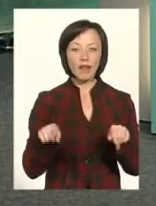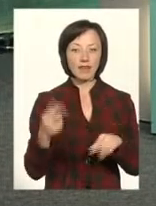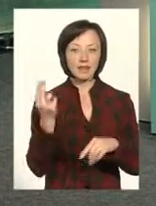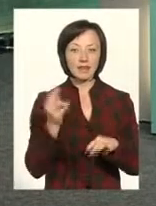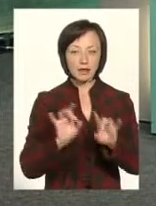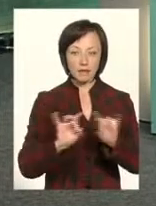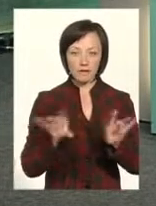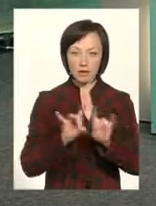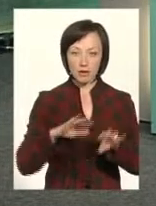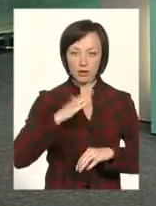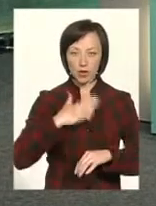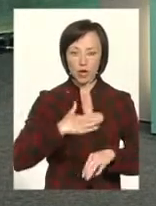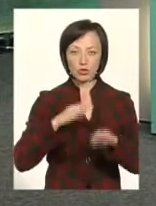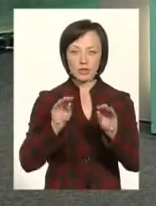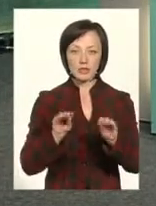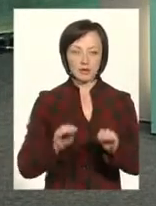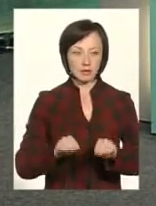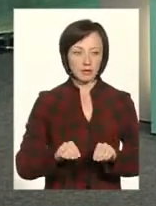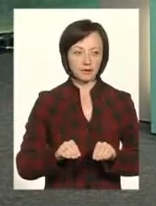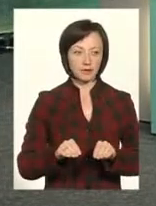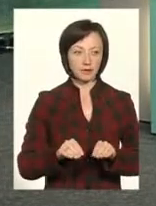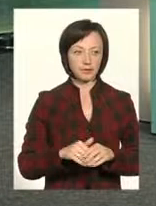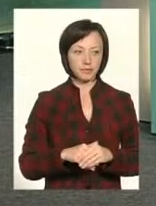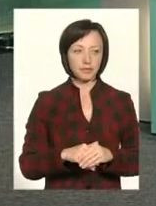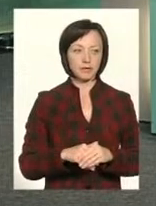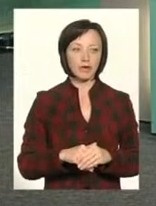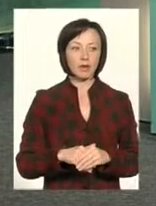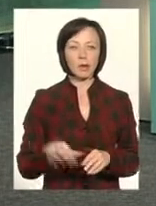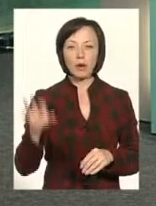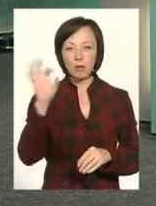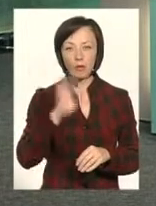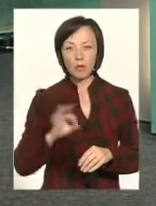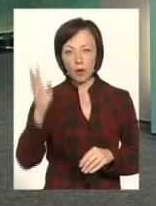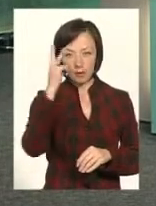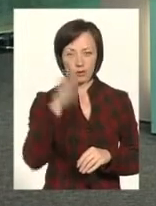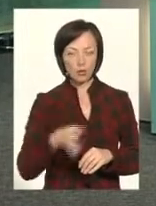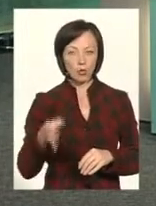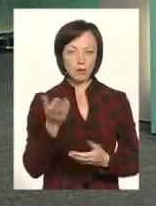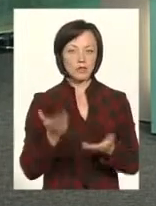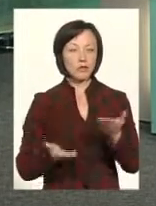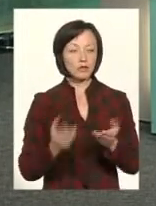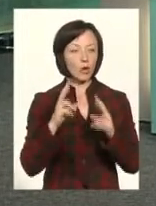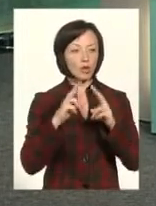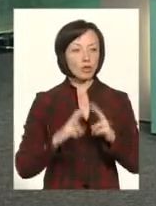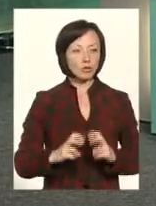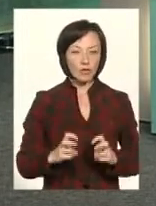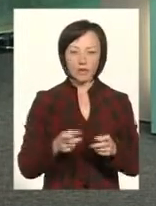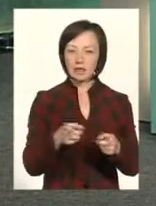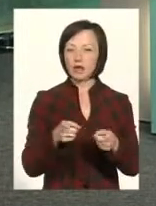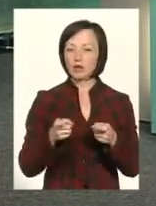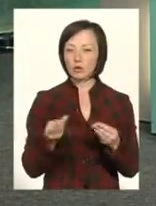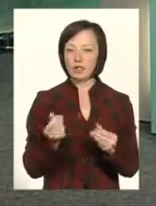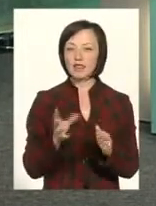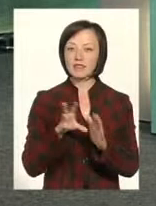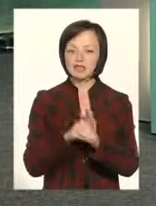цифр нашої статистики. Щодо Хмельниччини, якщо аналізувати залучені